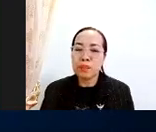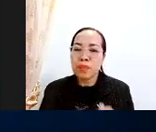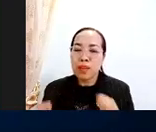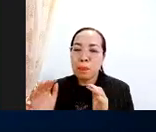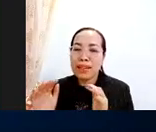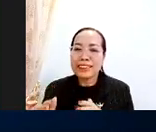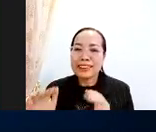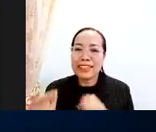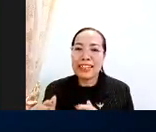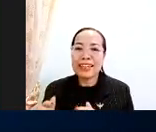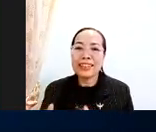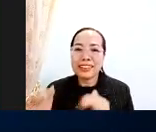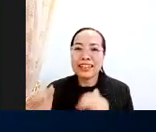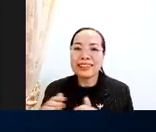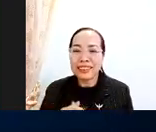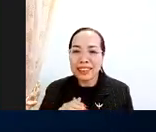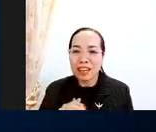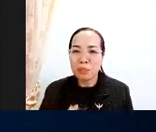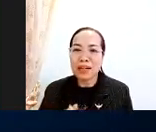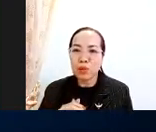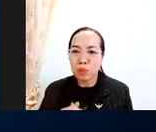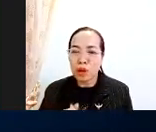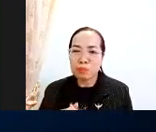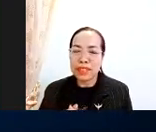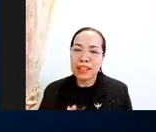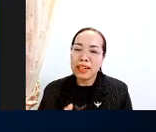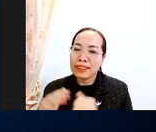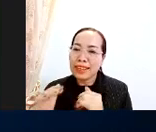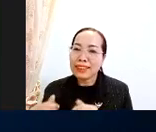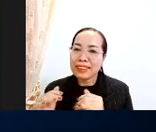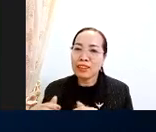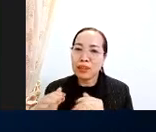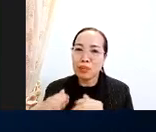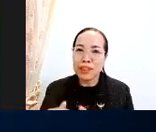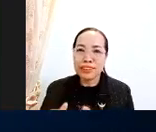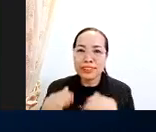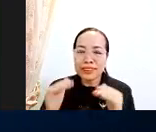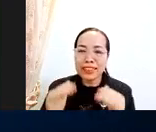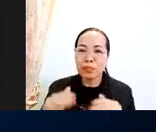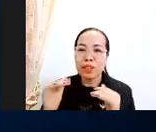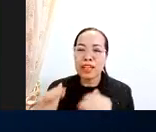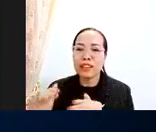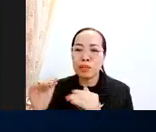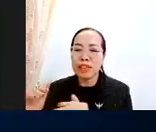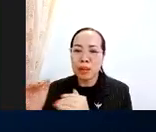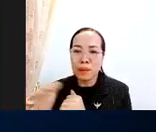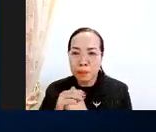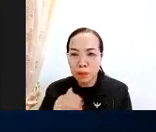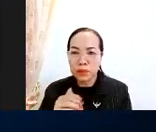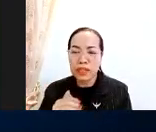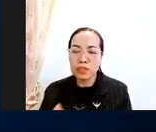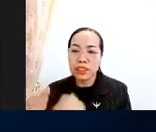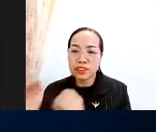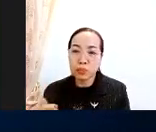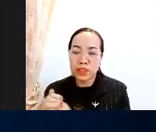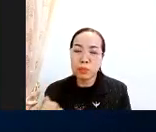đây đặt nhà tăng chất ở bàn một mòm chả tăng chất thua vậy cứ tăng chất mà cao thua cao phạt đâu